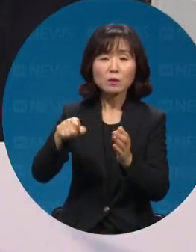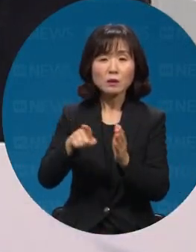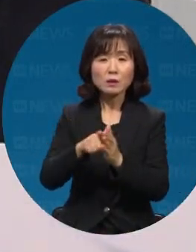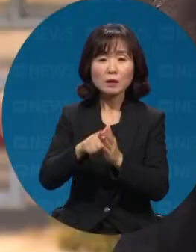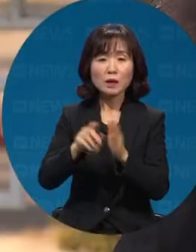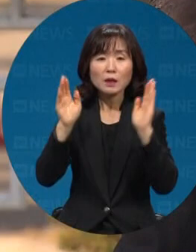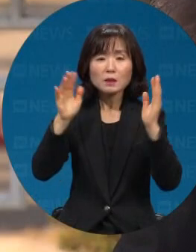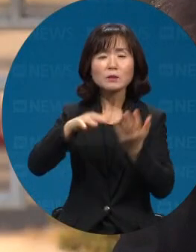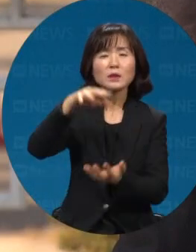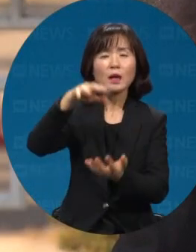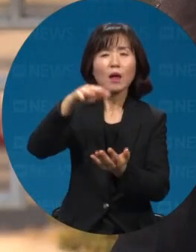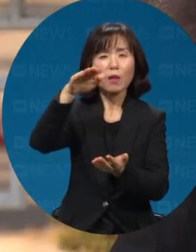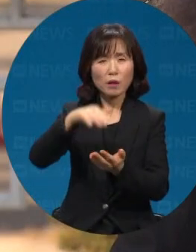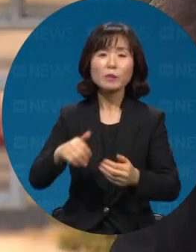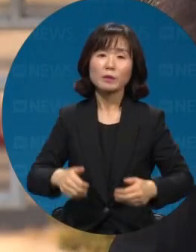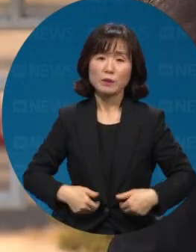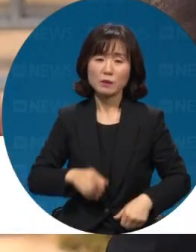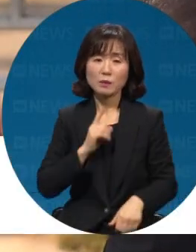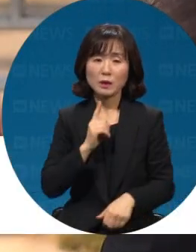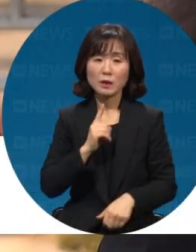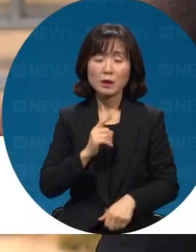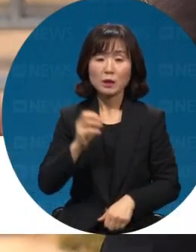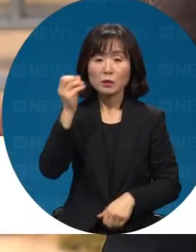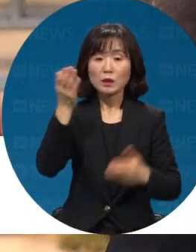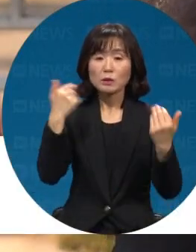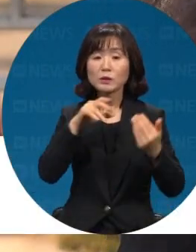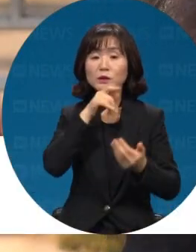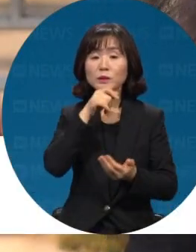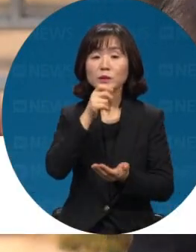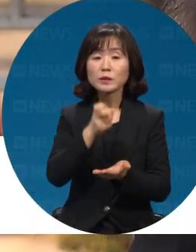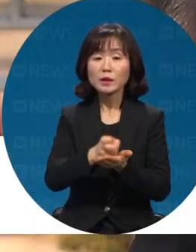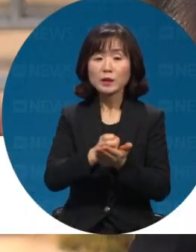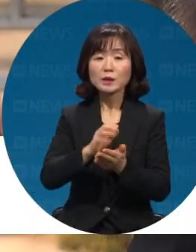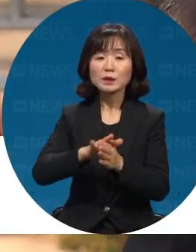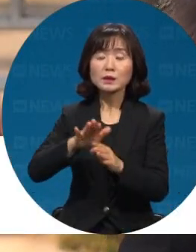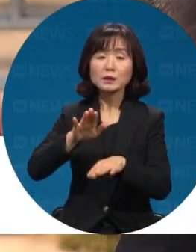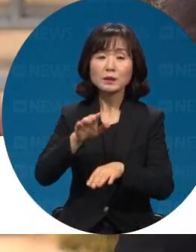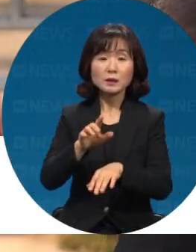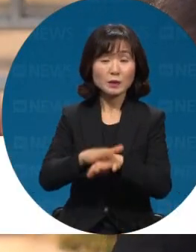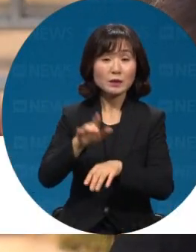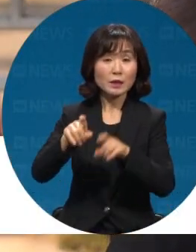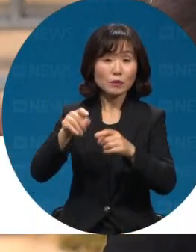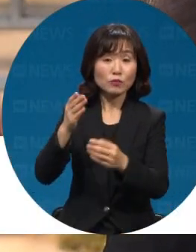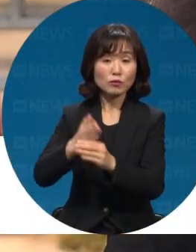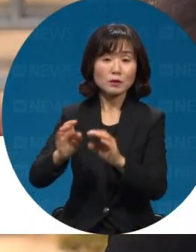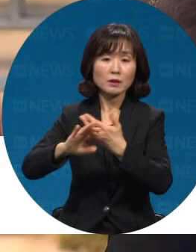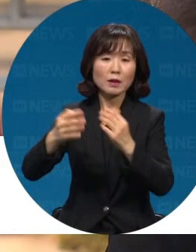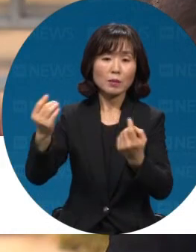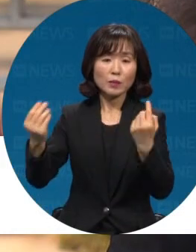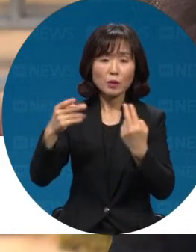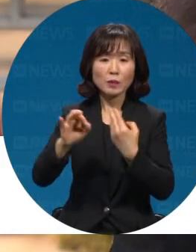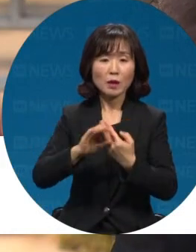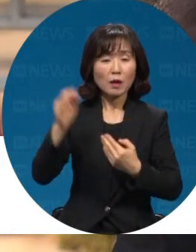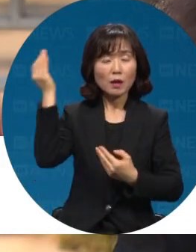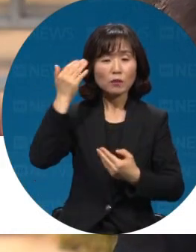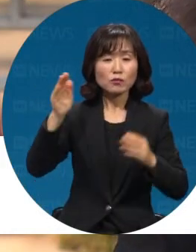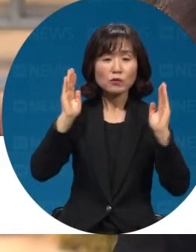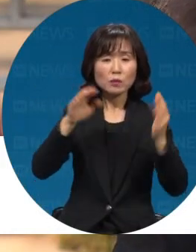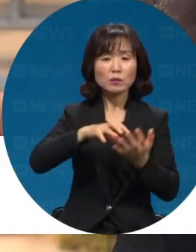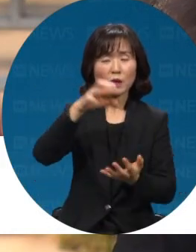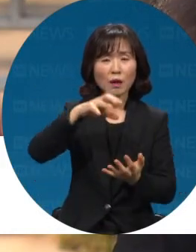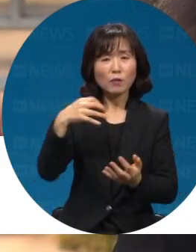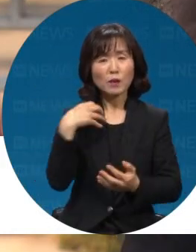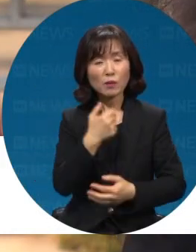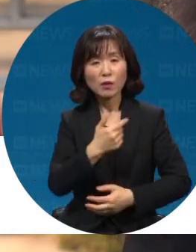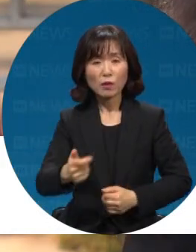겁니다 곡 약점들을 이미 실행하고 있는 다른 나라들과 비교하더라도 우리나라의 수험 양 부담은 상당히 높은